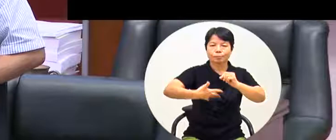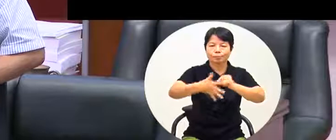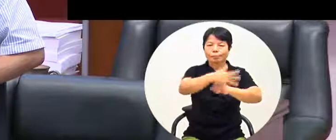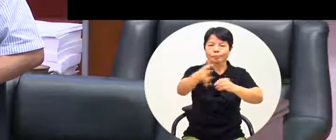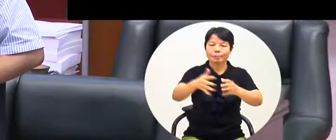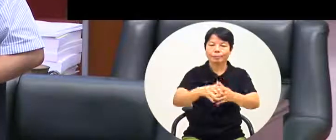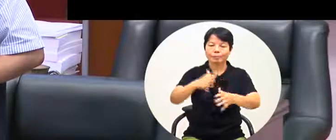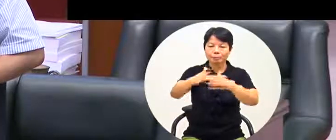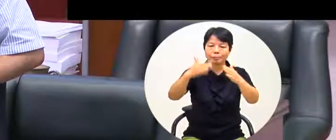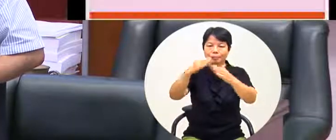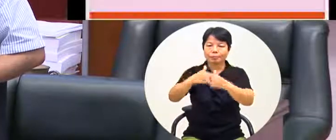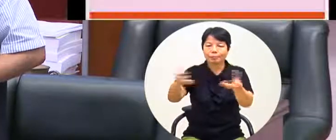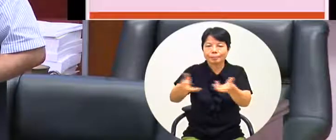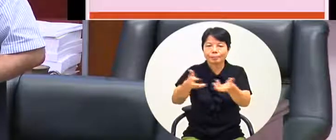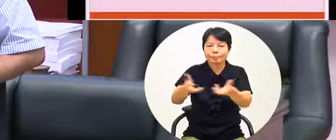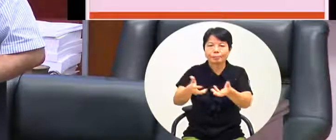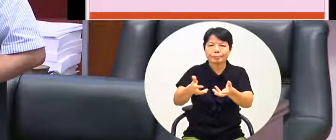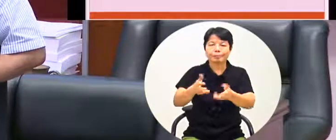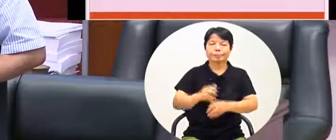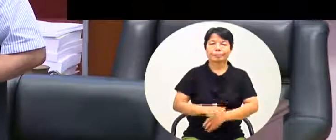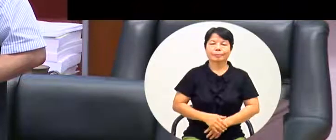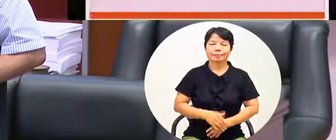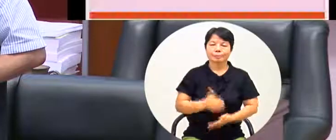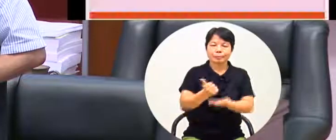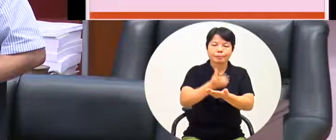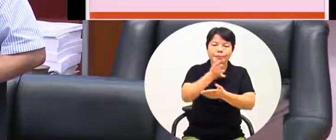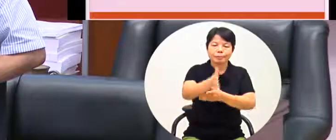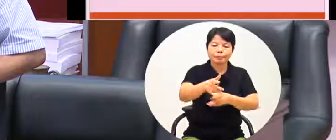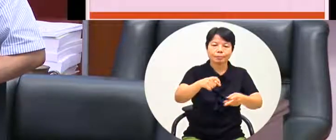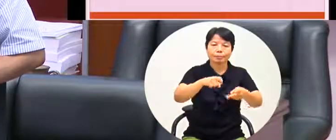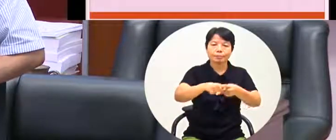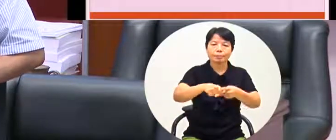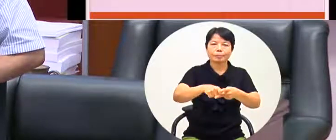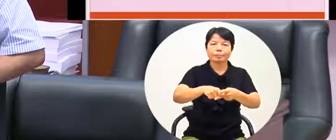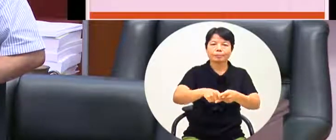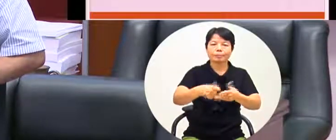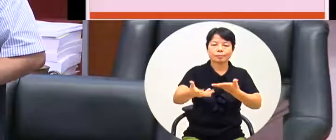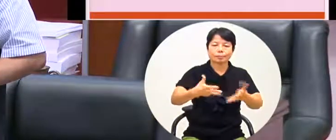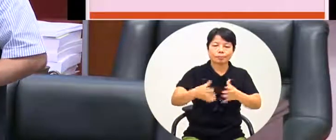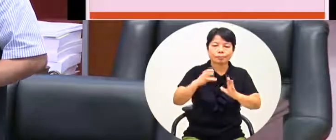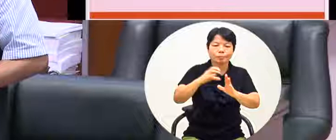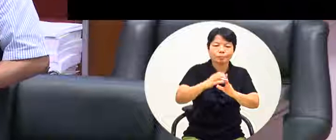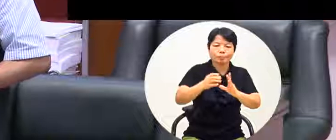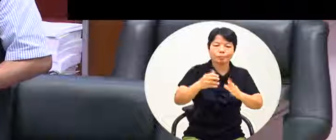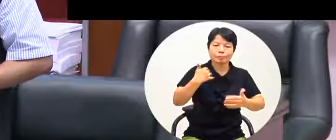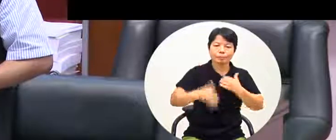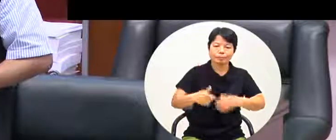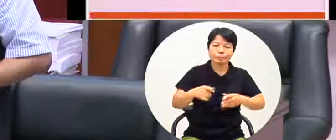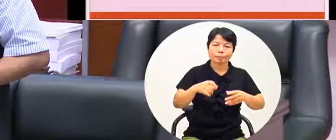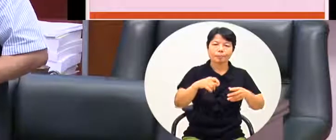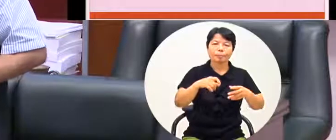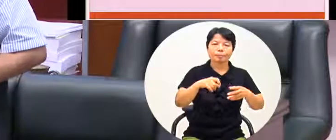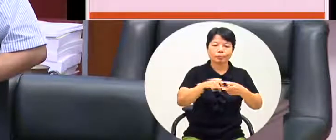务局啊，咱新工处吼，这个国中而且新建校舍的工程吼